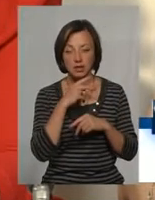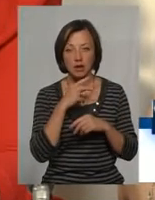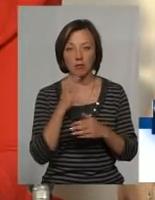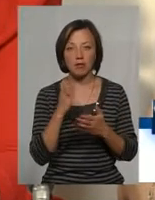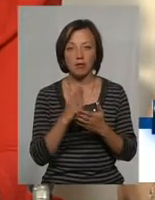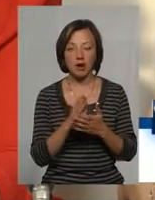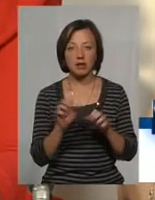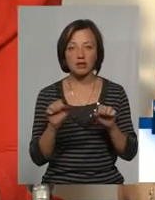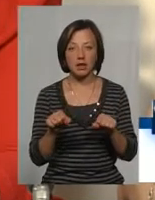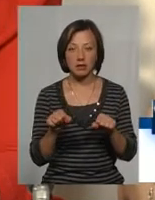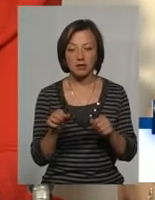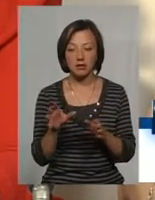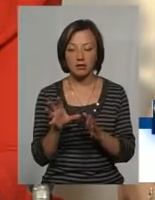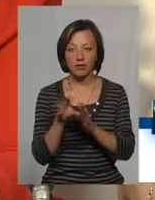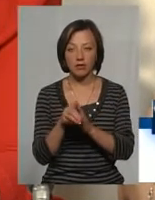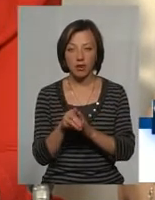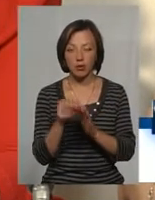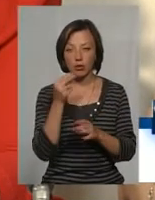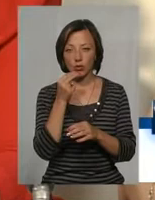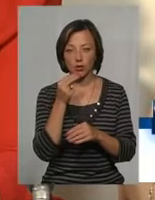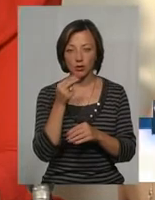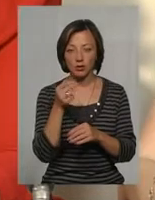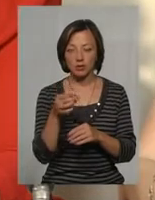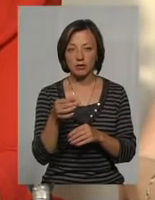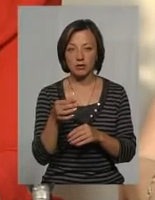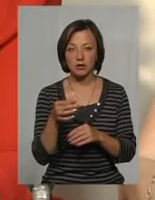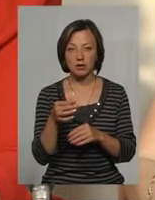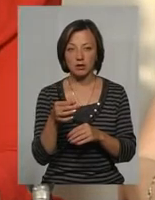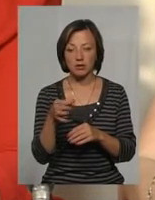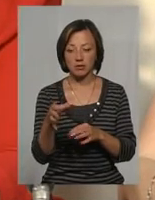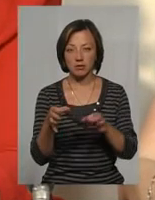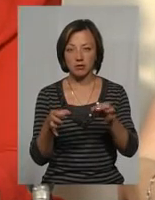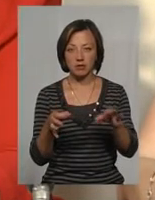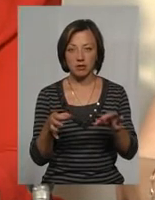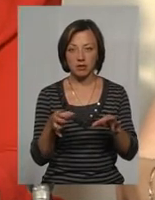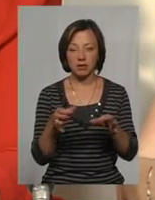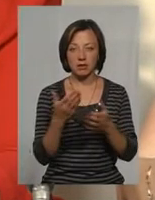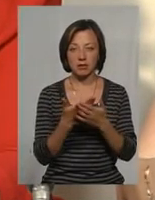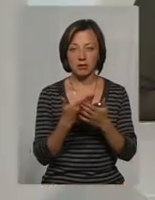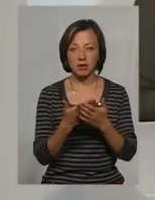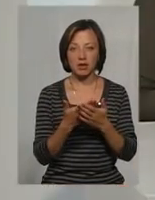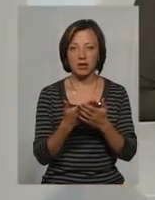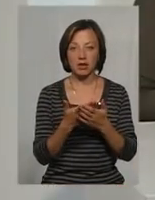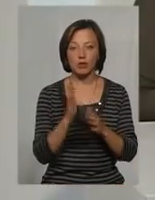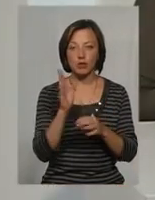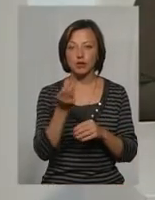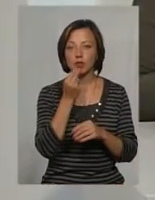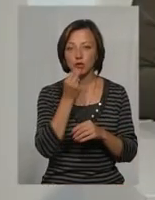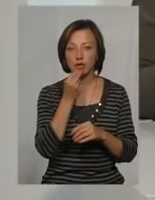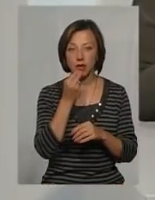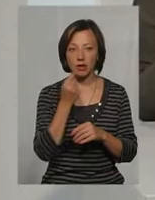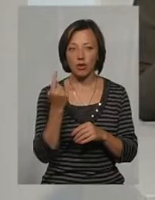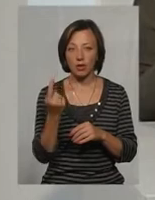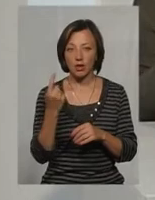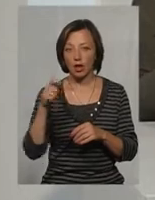має здатність локалізуватися в продукті так званими гніздами. Якщо от ти будеш споживати... Тобто в